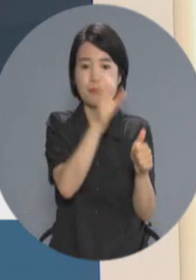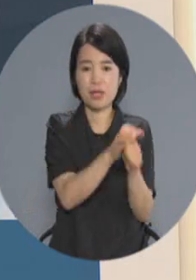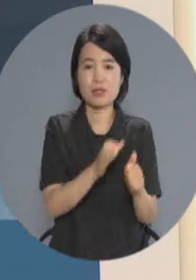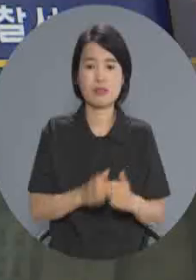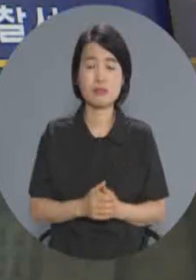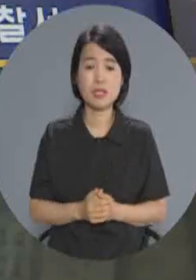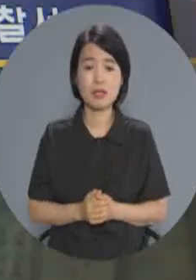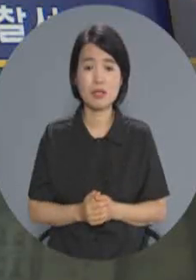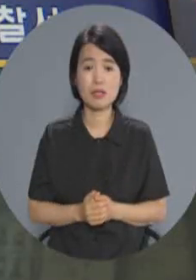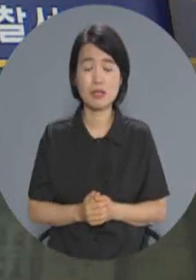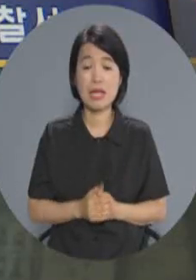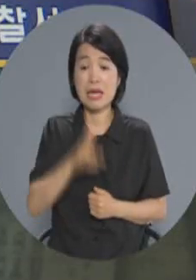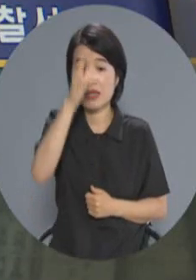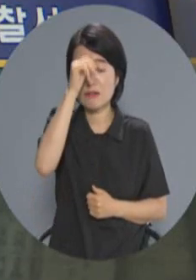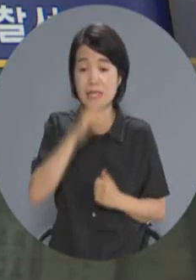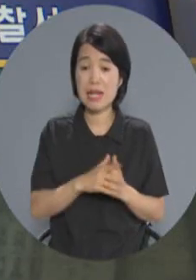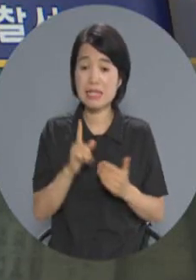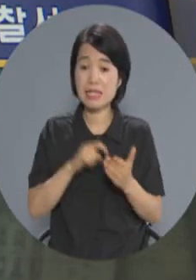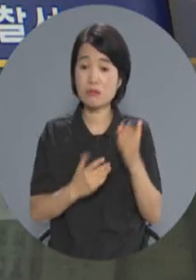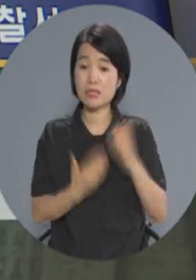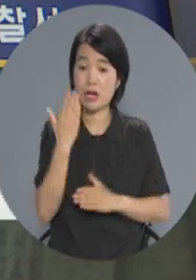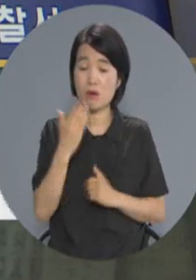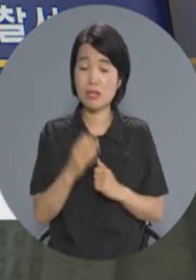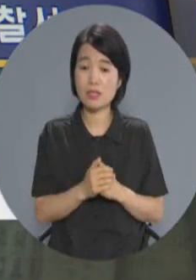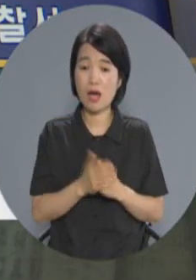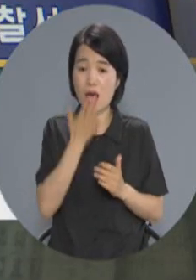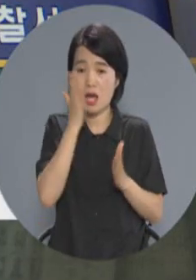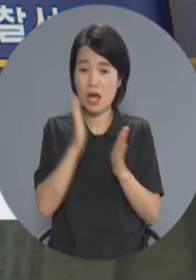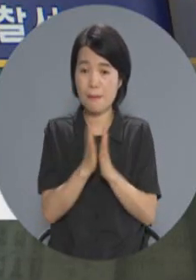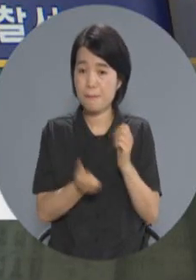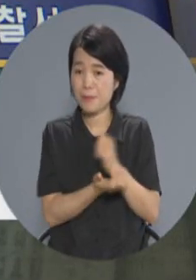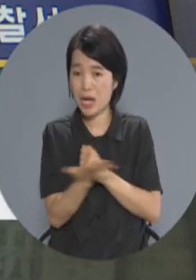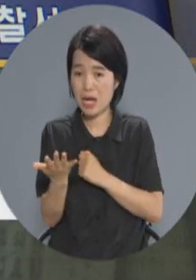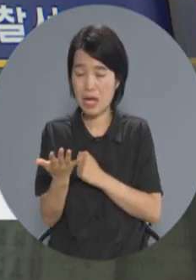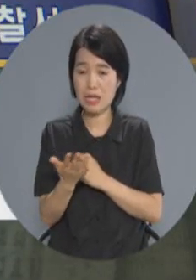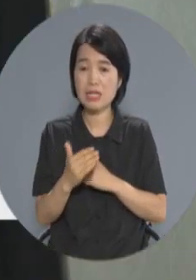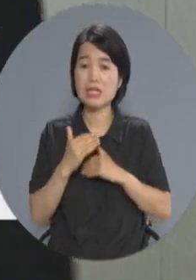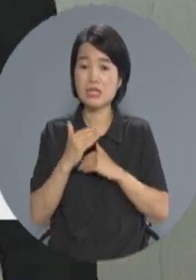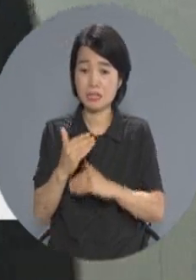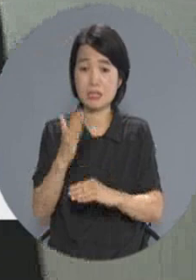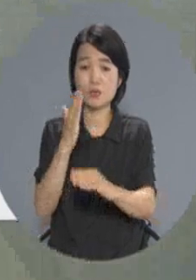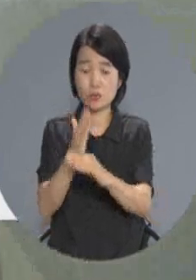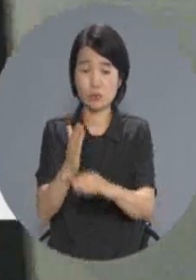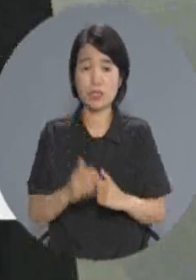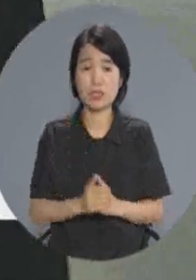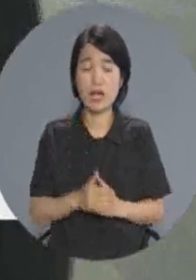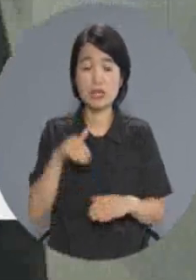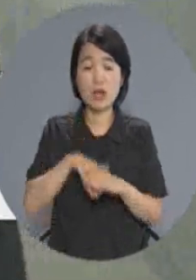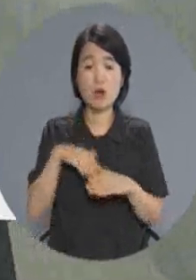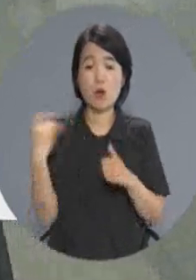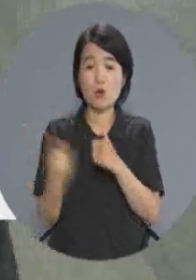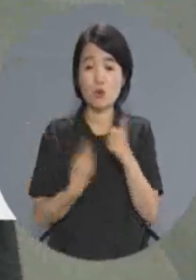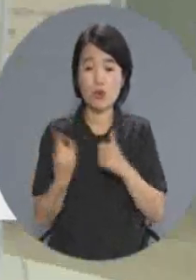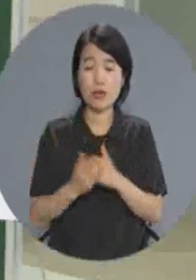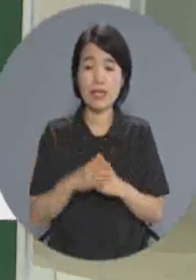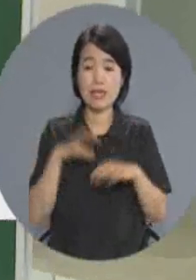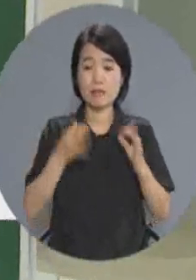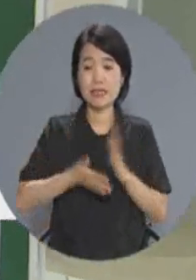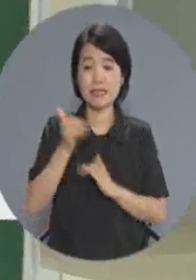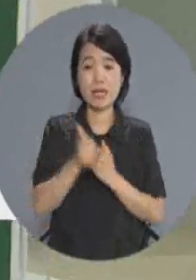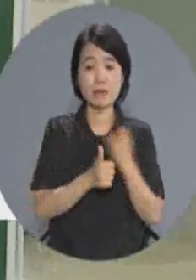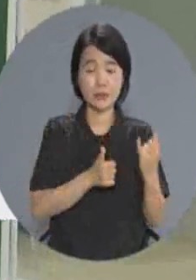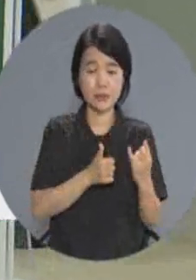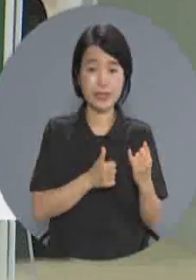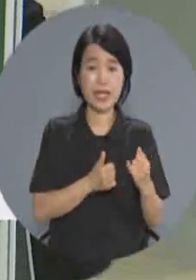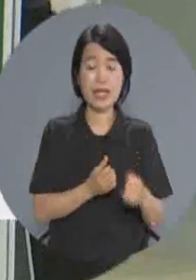송치했습니다. 경찰은 새우 사건에서 파생된 수사를 여전히 진행 중입니다. 선관위에 김 시장의 부인 등의 기부